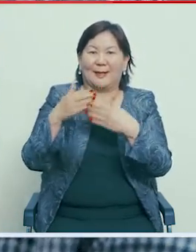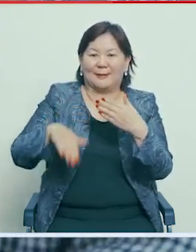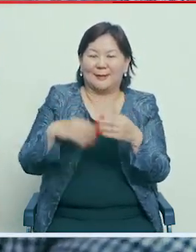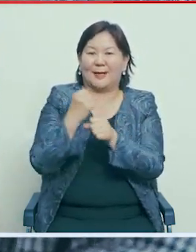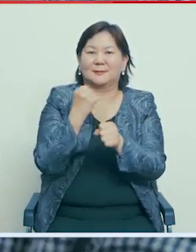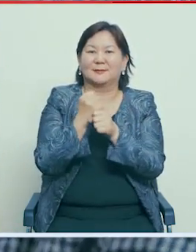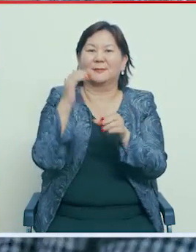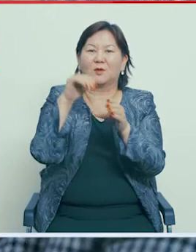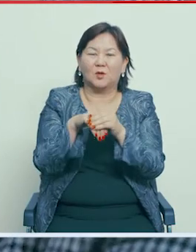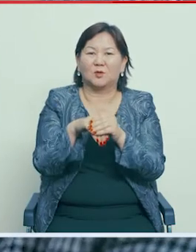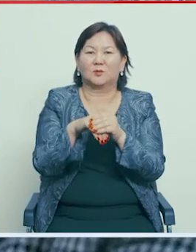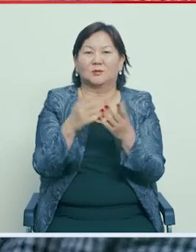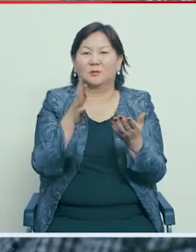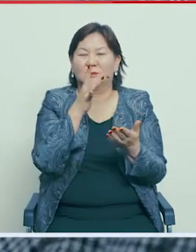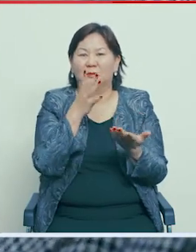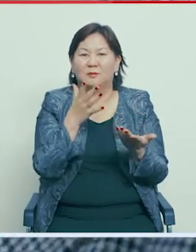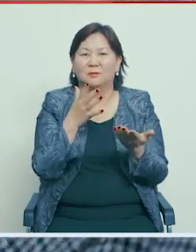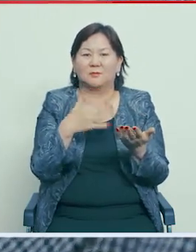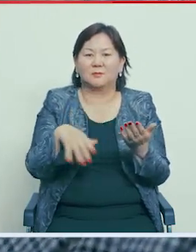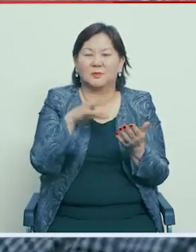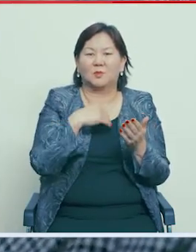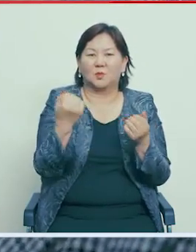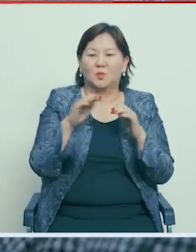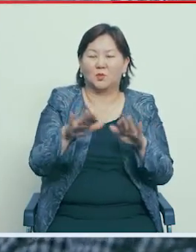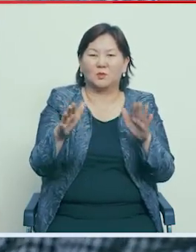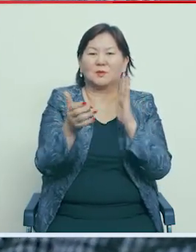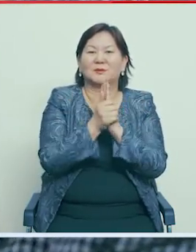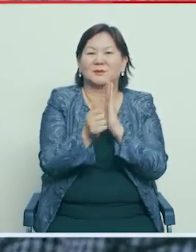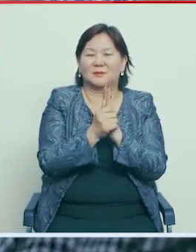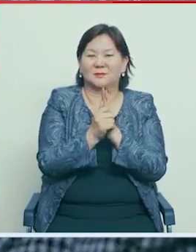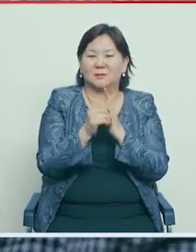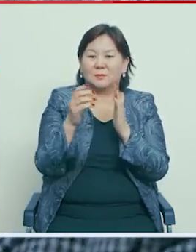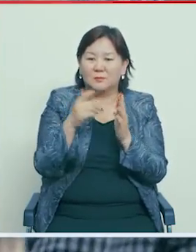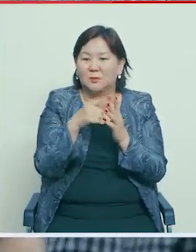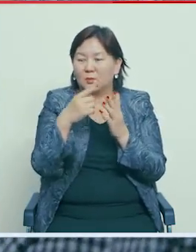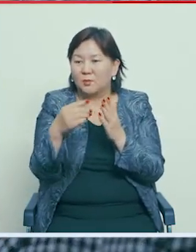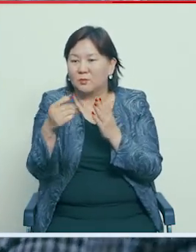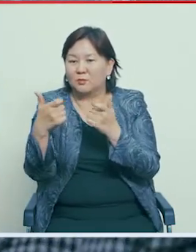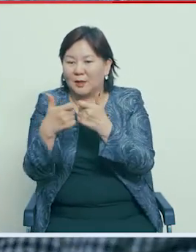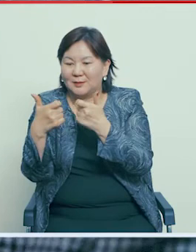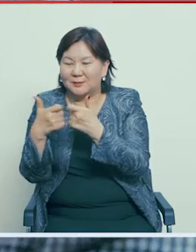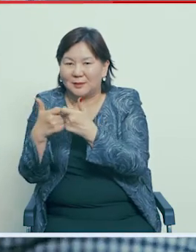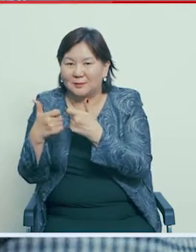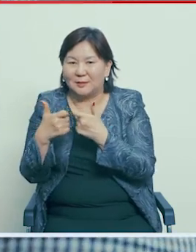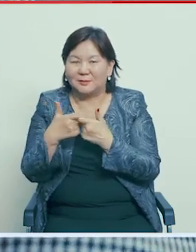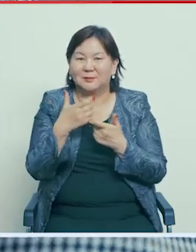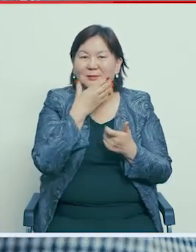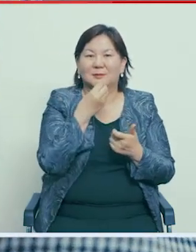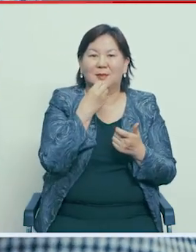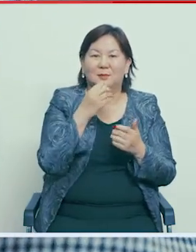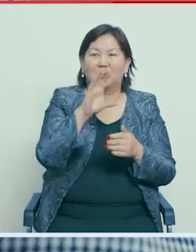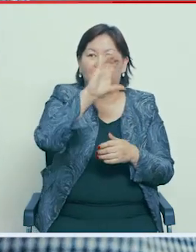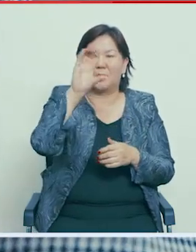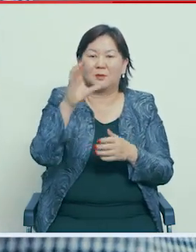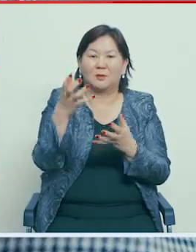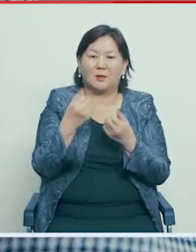ажил олгогчдуудтай хандаад тэгээд бидний хүүхдийн чадамжийг тухайн хүүхдэд нь үнэлээд бас нэг таарсан одоо энэ сайхан байгууллагууд